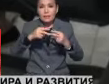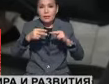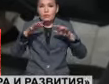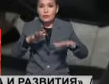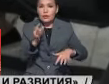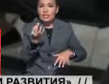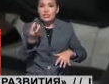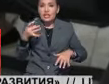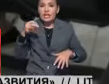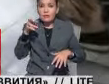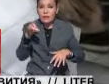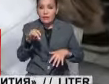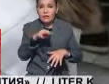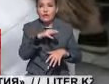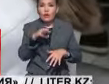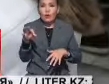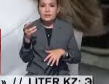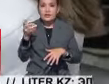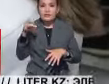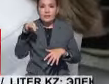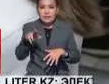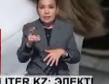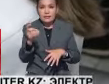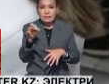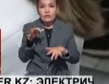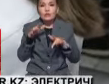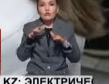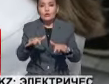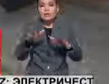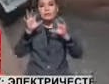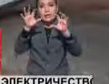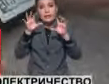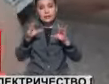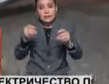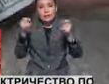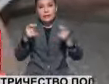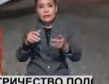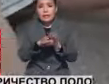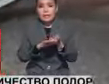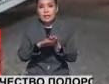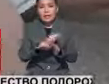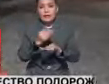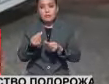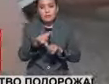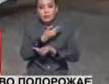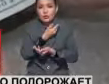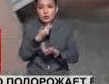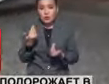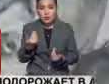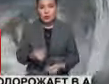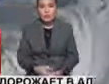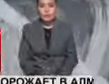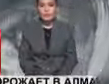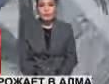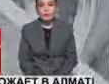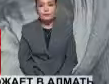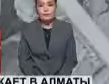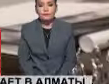Арчина Галимбаева, компании ТО «Сервис АСТ» действуют в рамках законодательства и никаких манипуляций с их стороны нет.